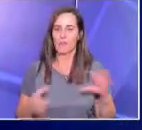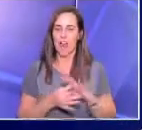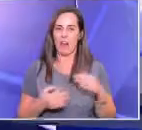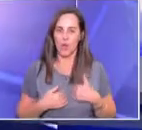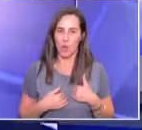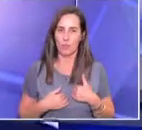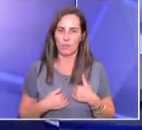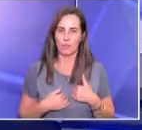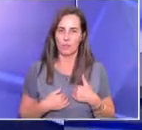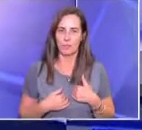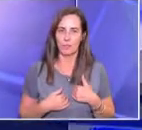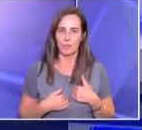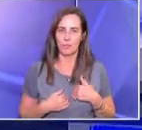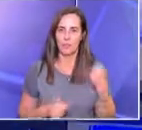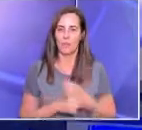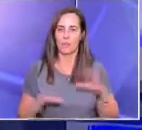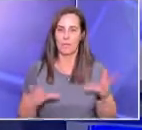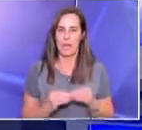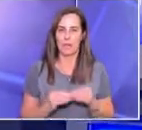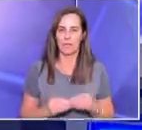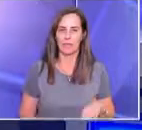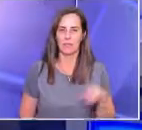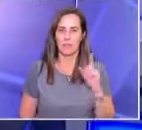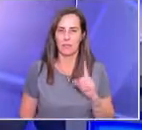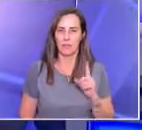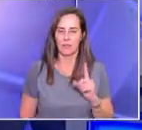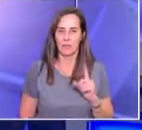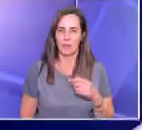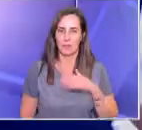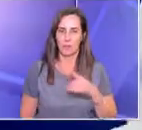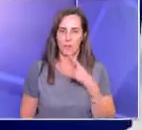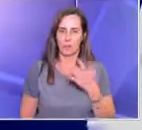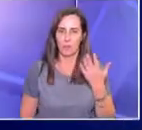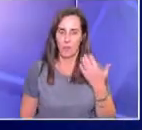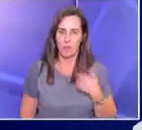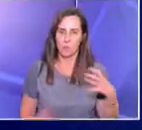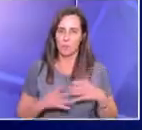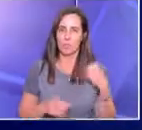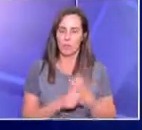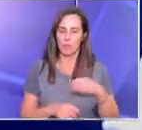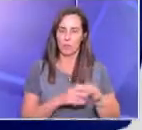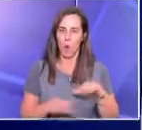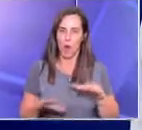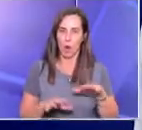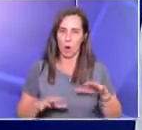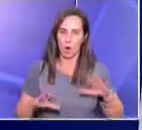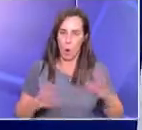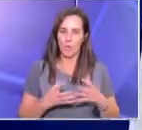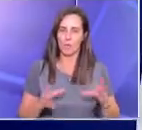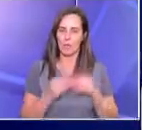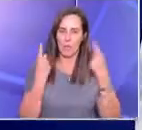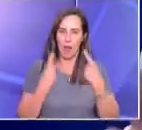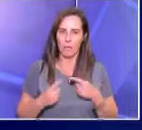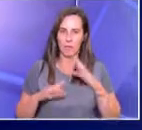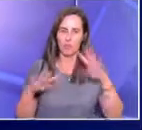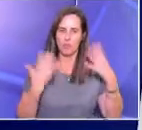אלינו ולעבוד יחד איתנו. אבל לצד זה, אני גם אומרת, היינו סיעה שעבדה בתוך הקואליציה, יחד עם החרדים,